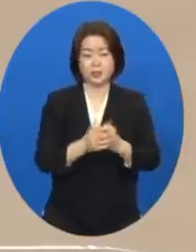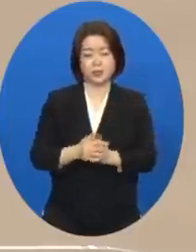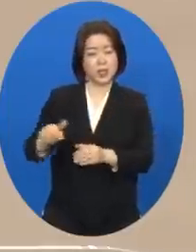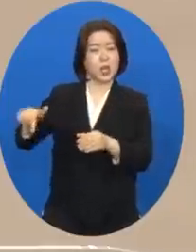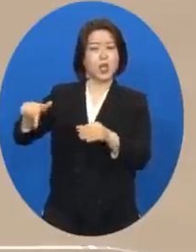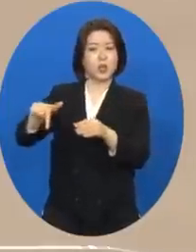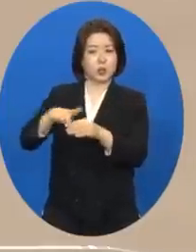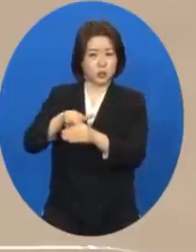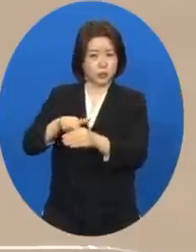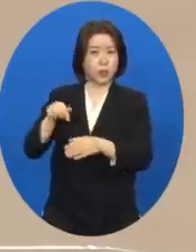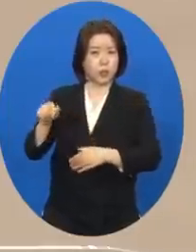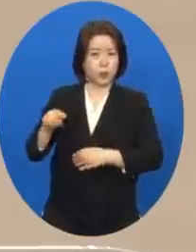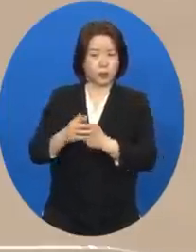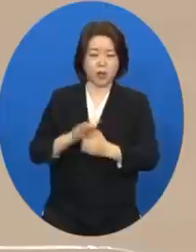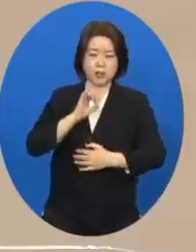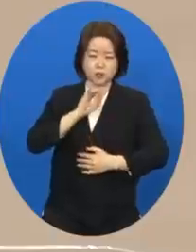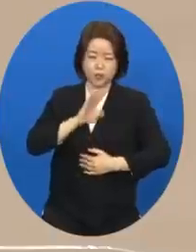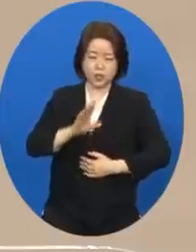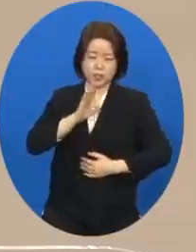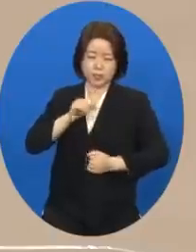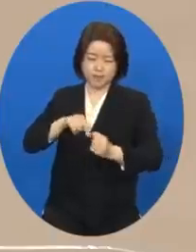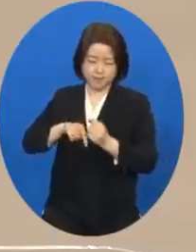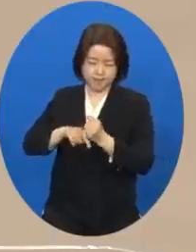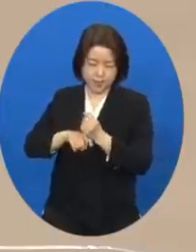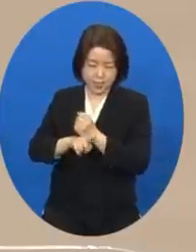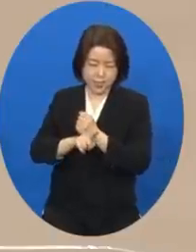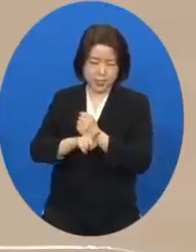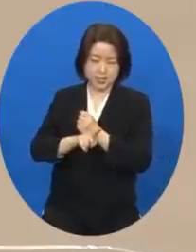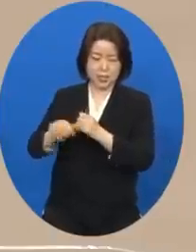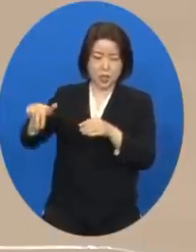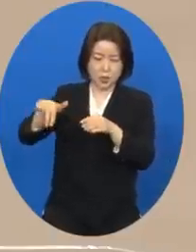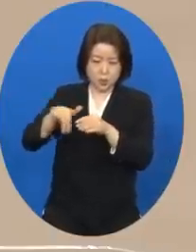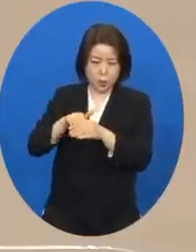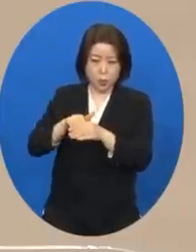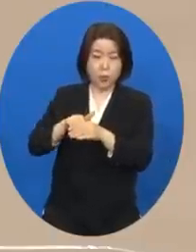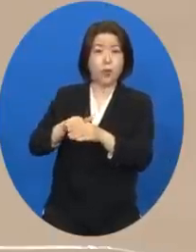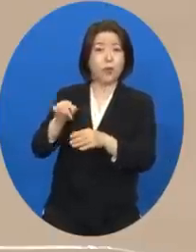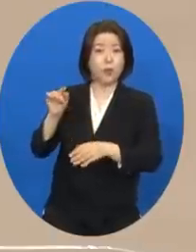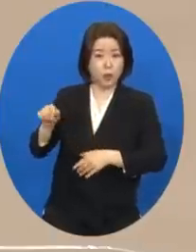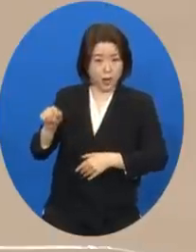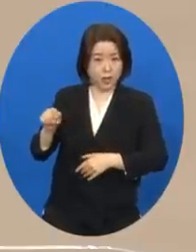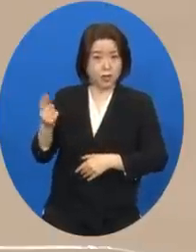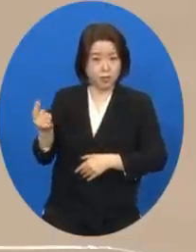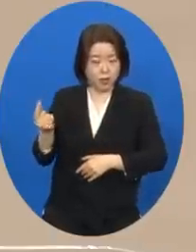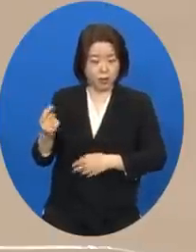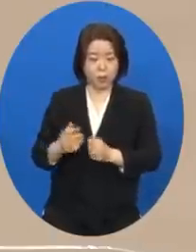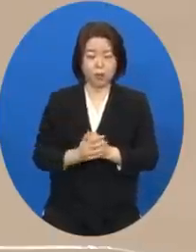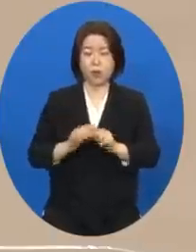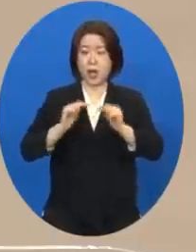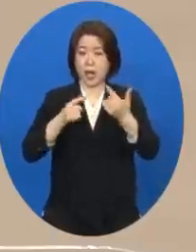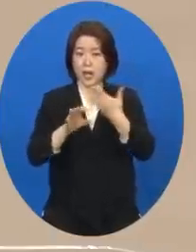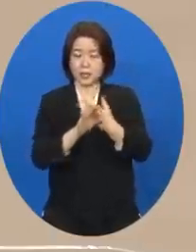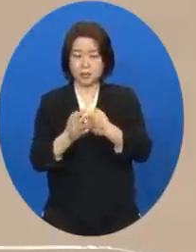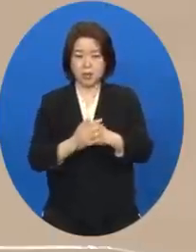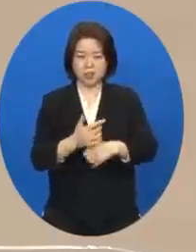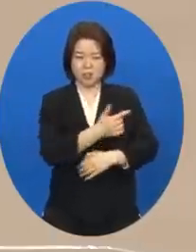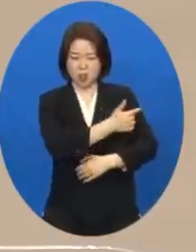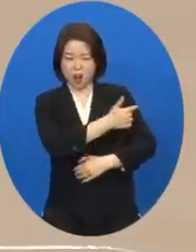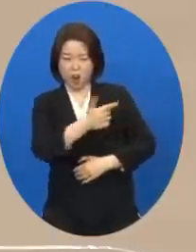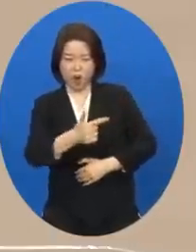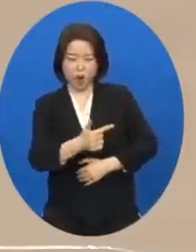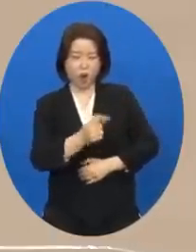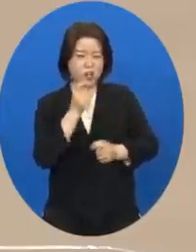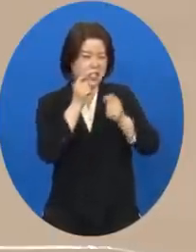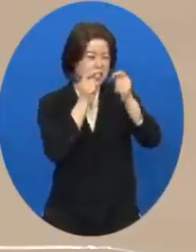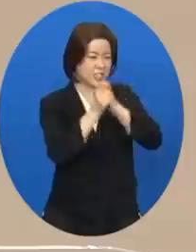유일한 진실을 1 종교다 그렇게 되든지 아니면 거대한 사기꾼 집단